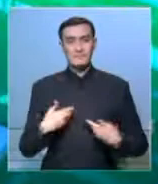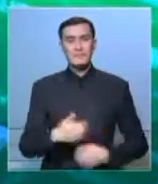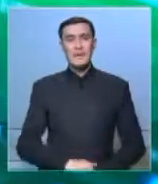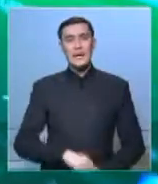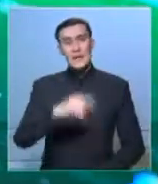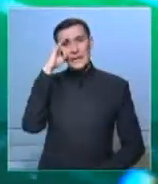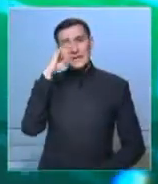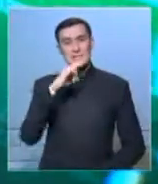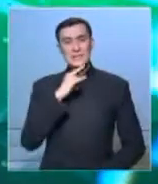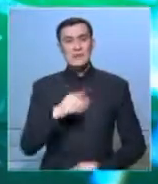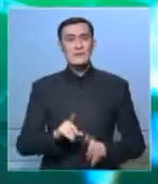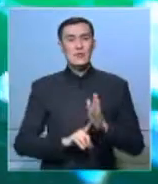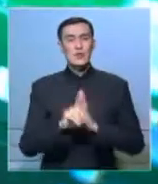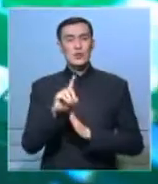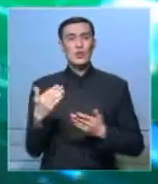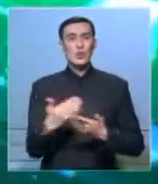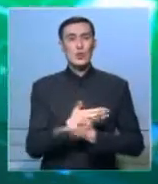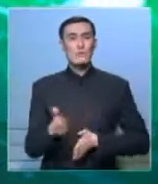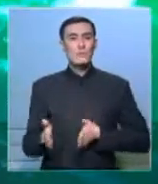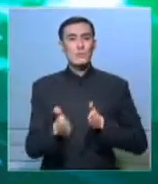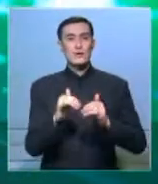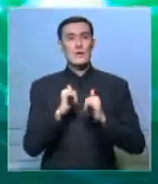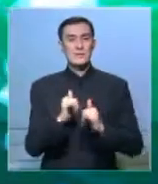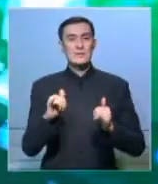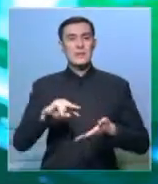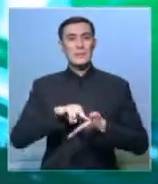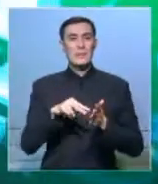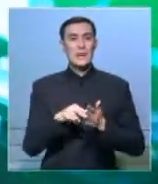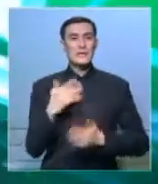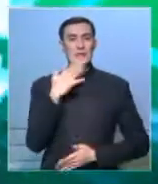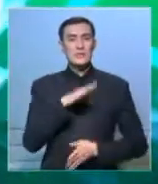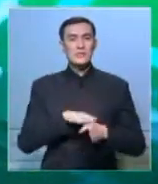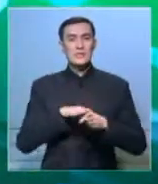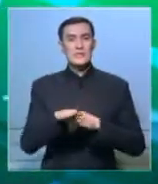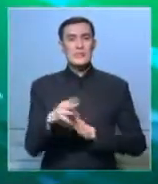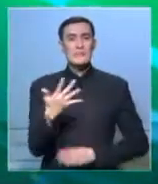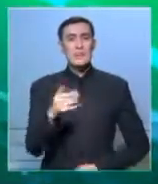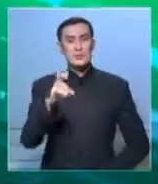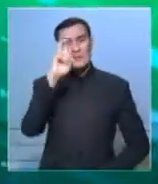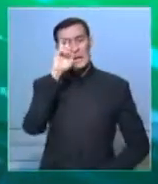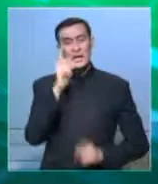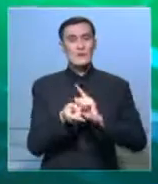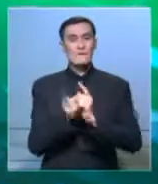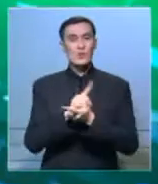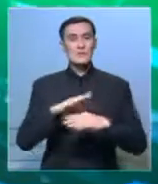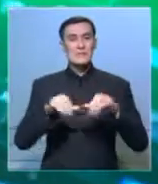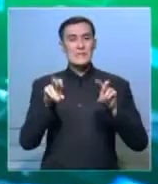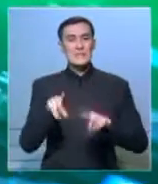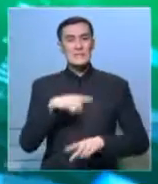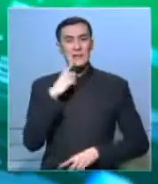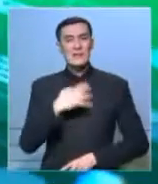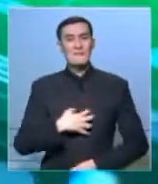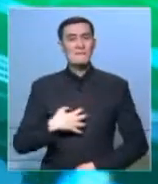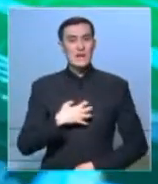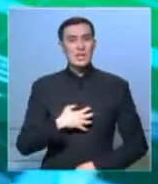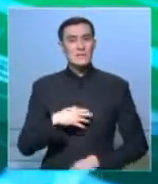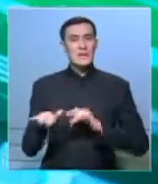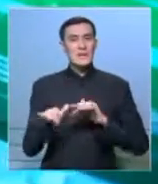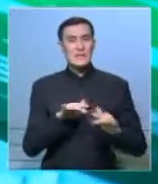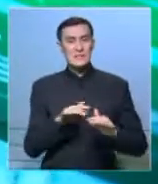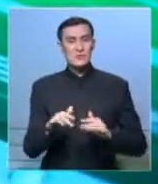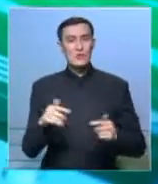Казахстан выходит на новый путь развития. План нации, в рамках которого реализуются 5 институциональных реформ, эксперты называют ценнейшим руководством к